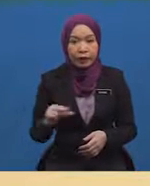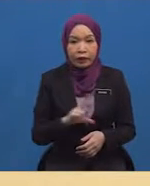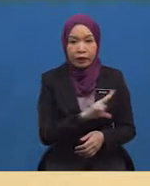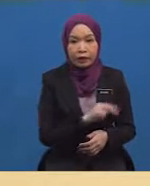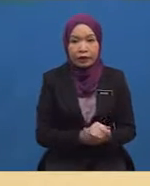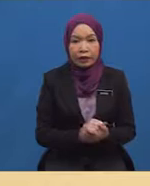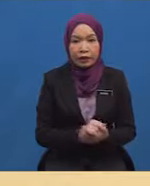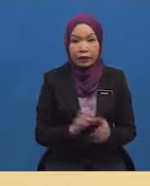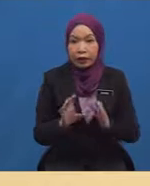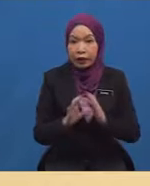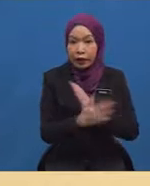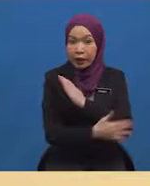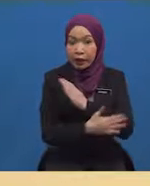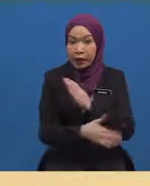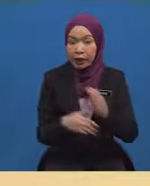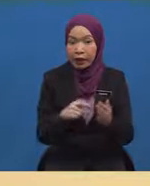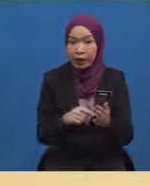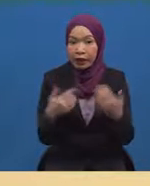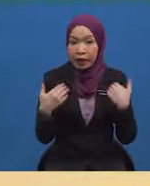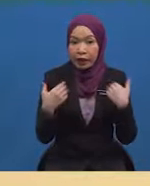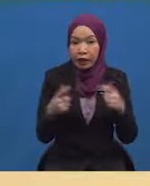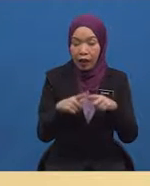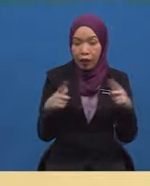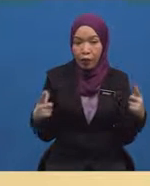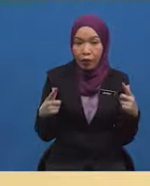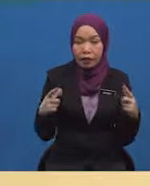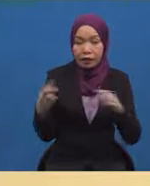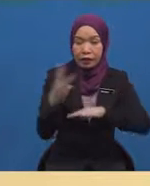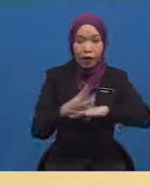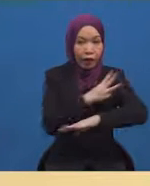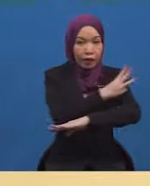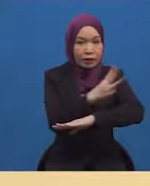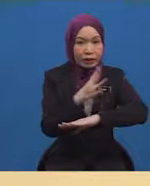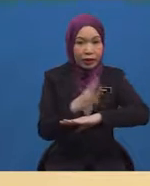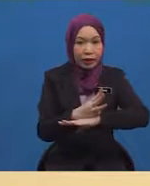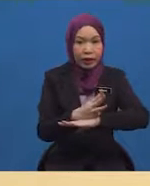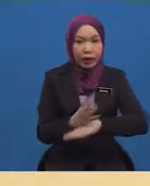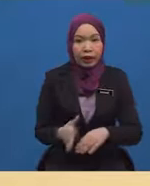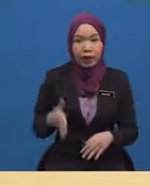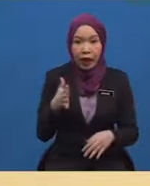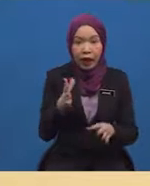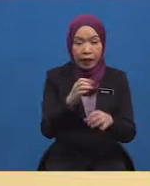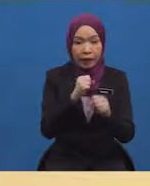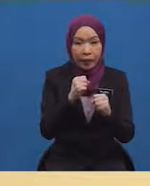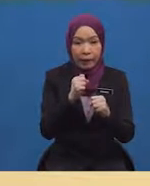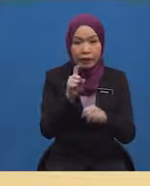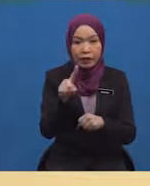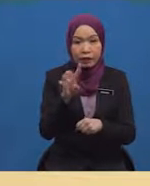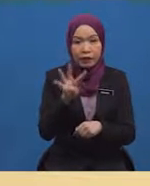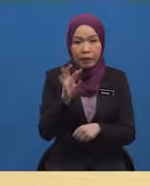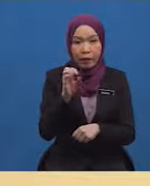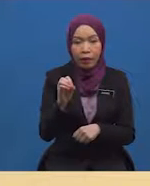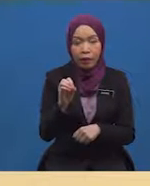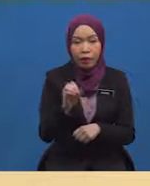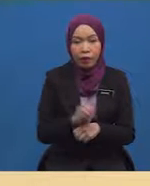penduduk apabila dibahagi dengan luas kawasan negara Indonesia, kita akan dapat 147